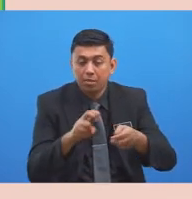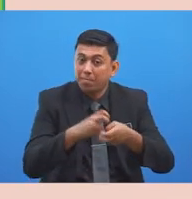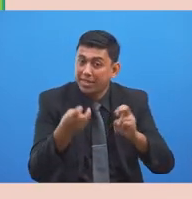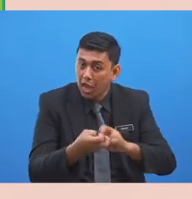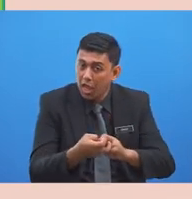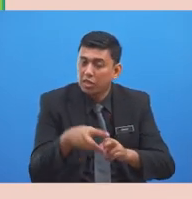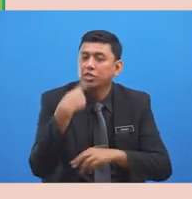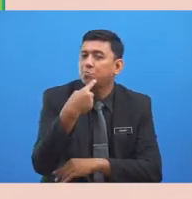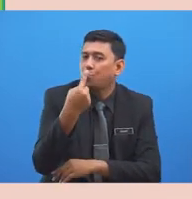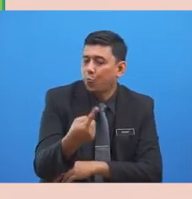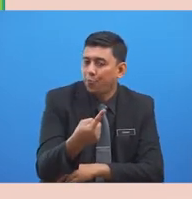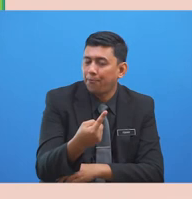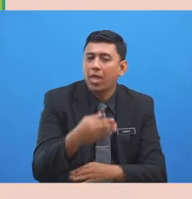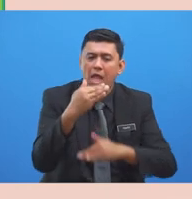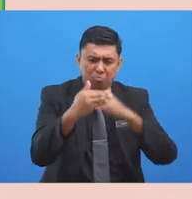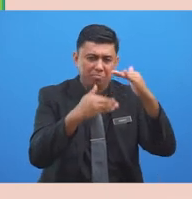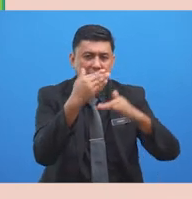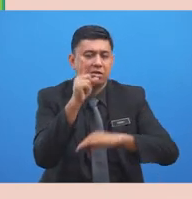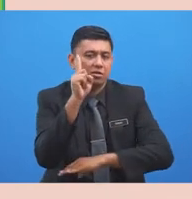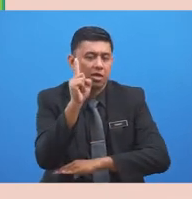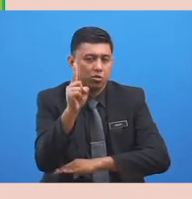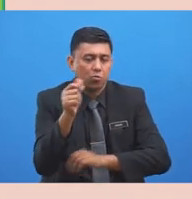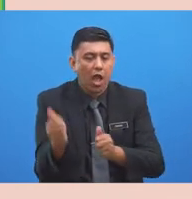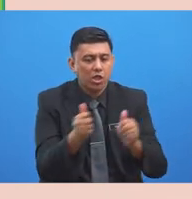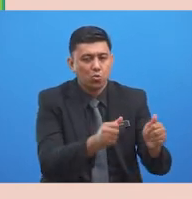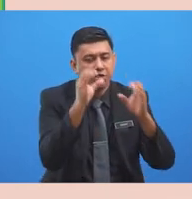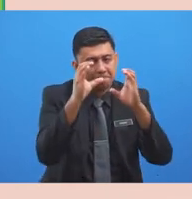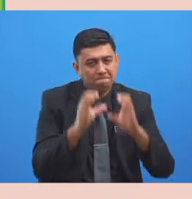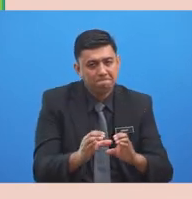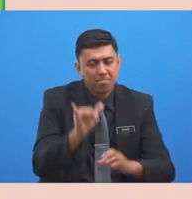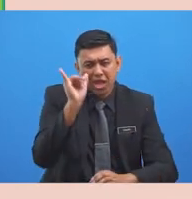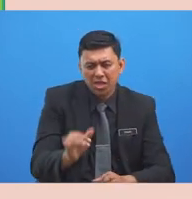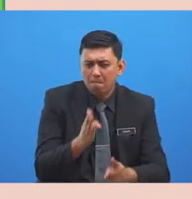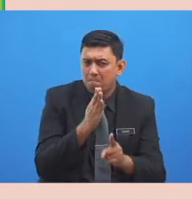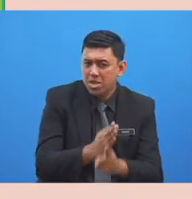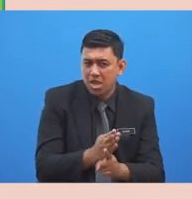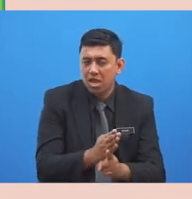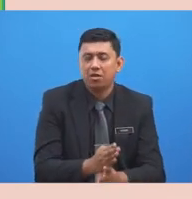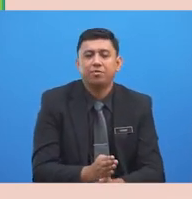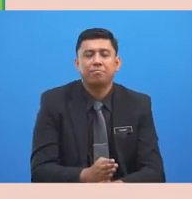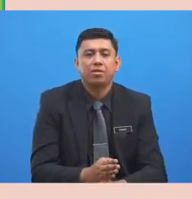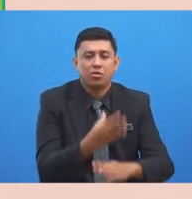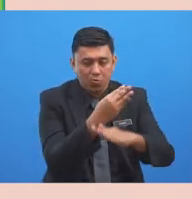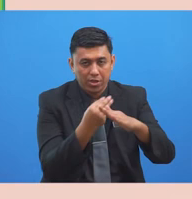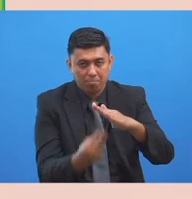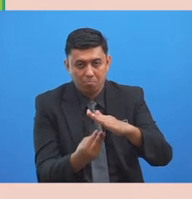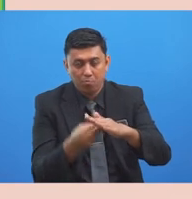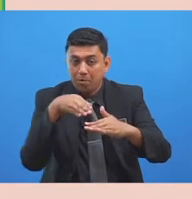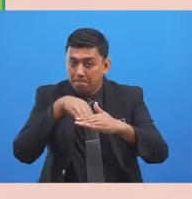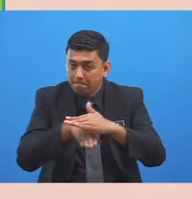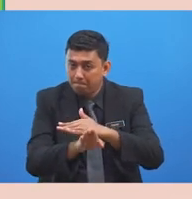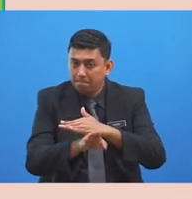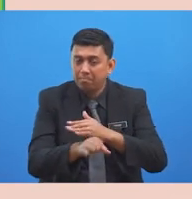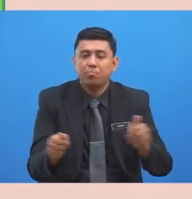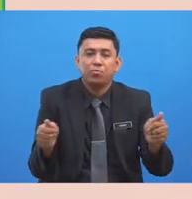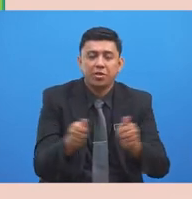berdasarkan masalah tersebut, bina satu atau cara yang membenarkan input